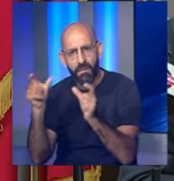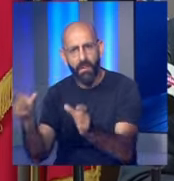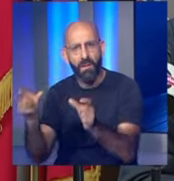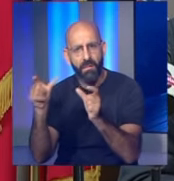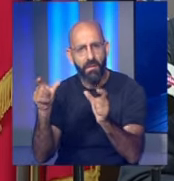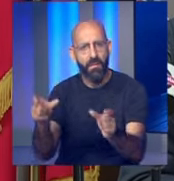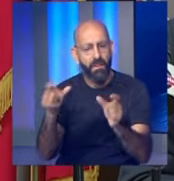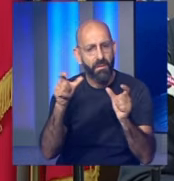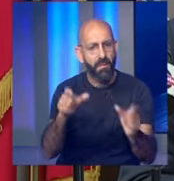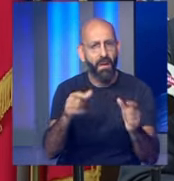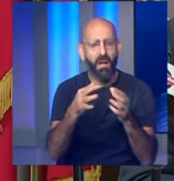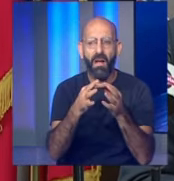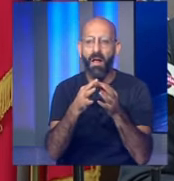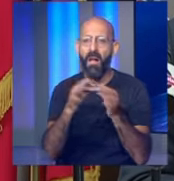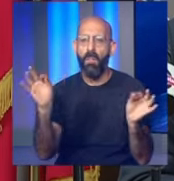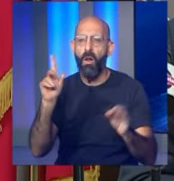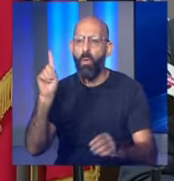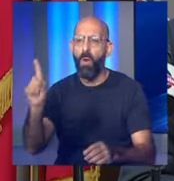بالنساء